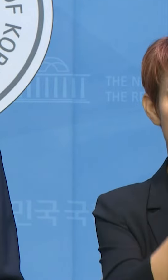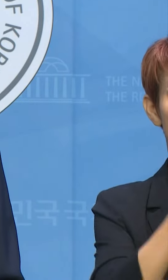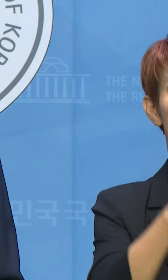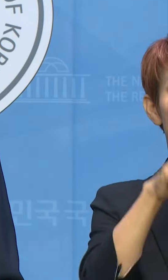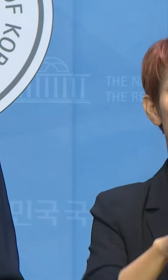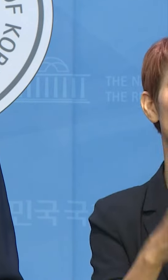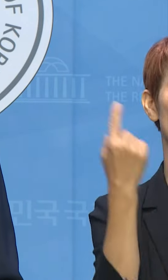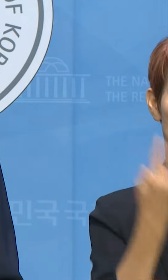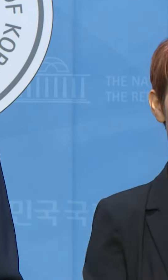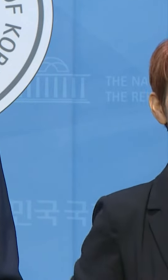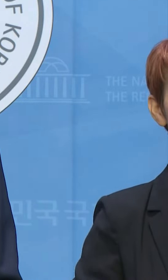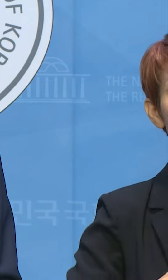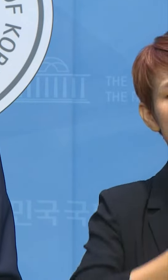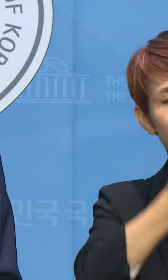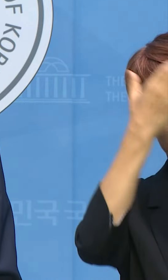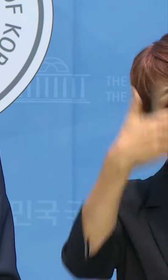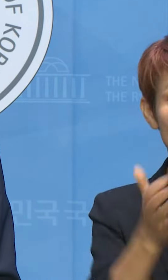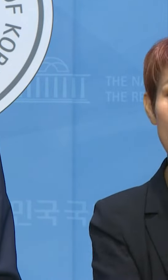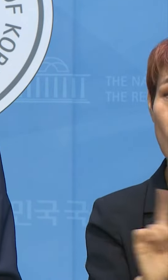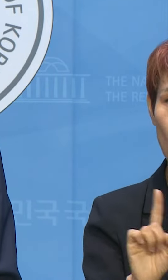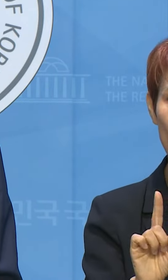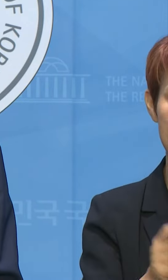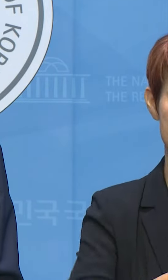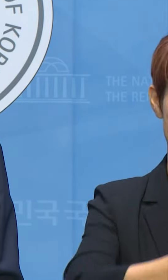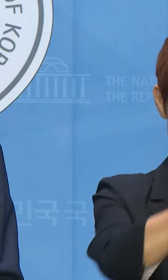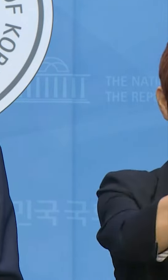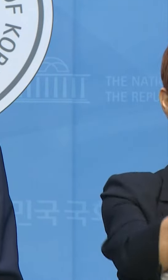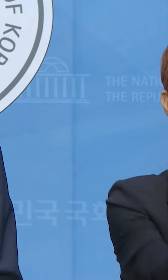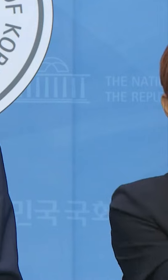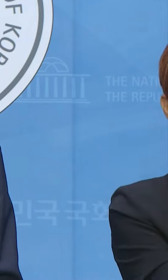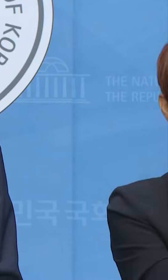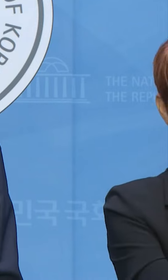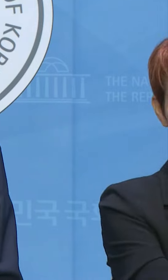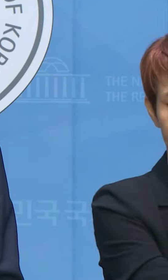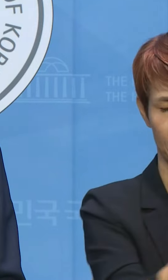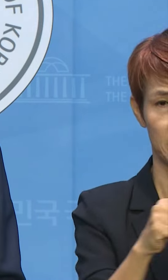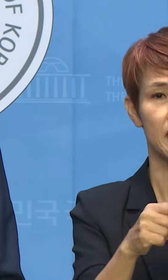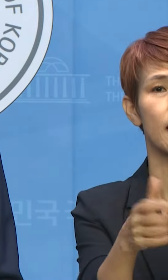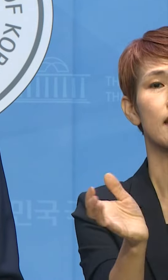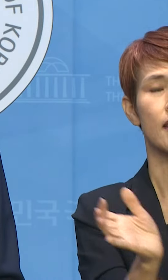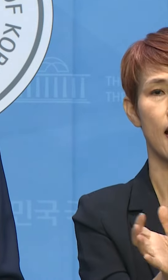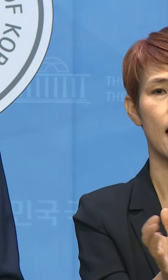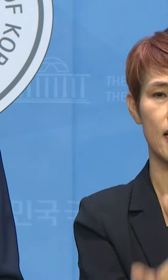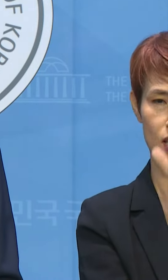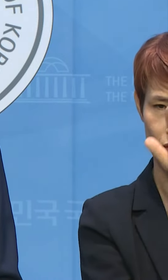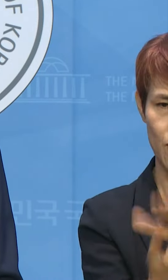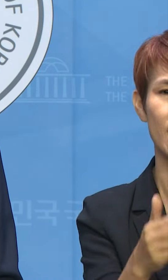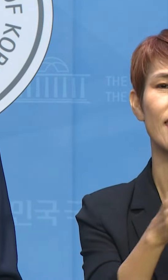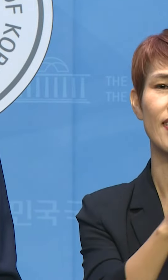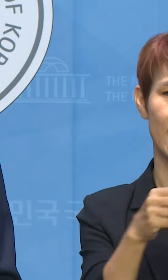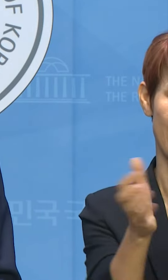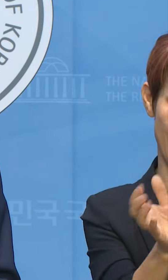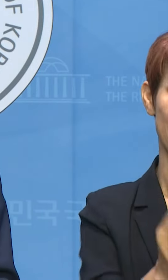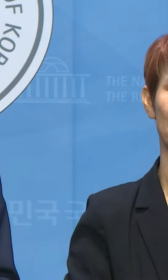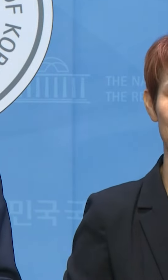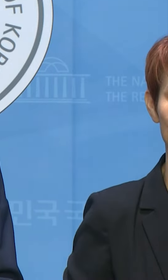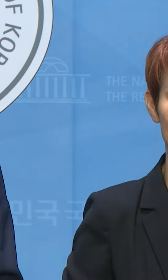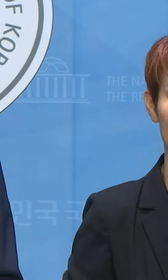혁신당 말씀드리겠습니다이기는 정당 이끄는 정당 이루는 정당입니다